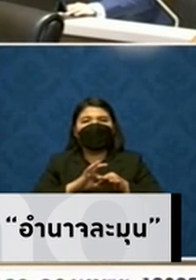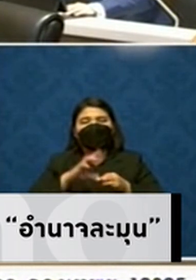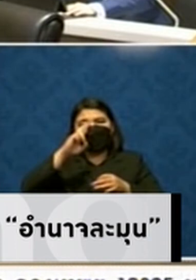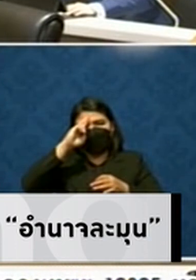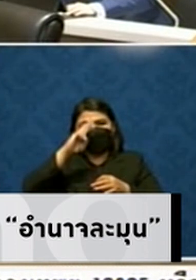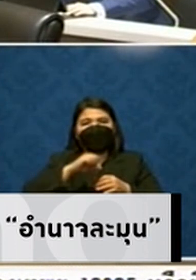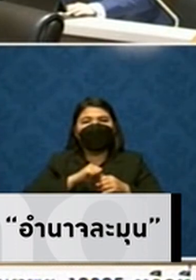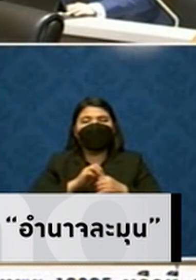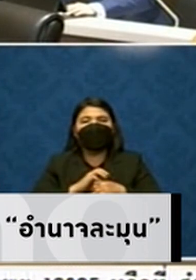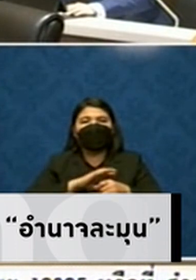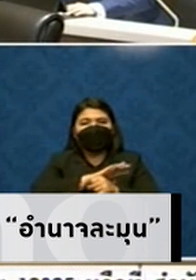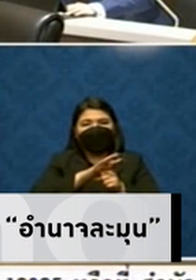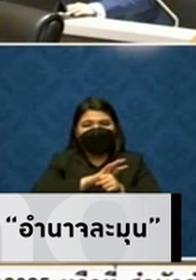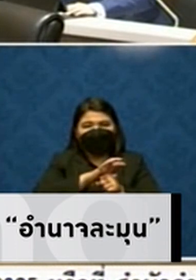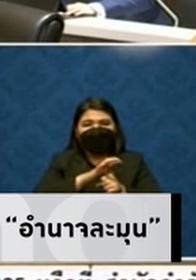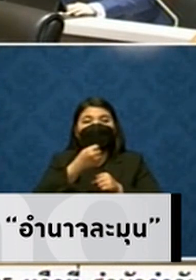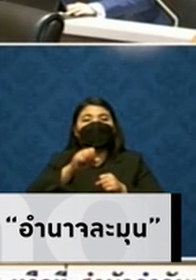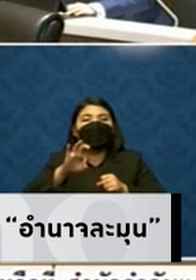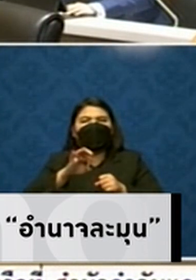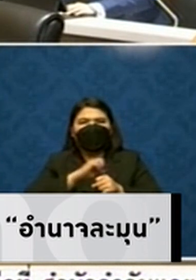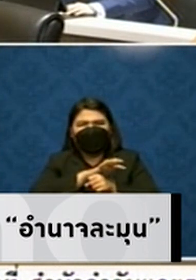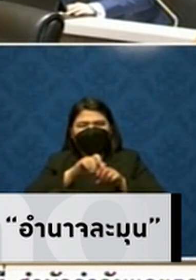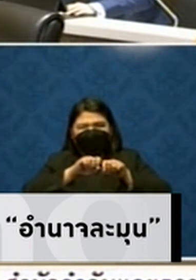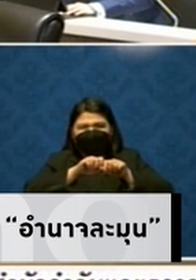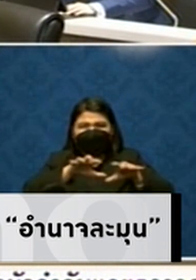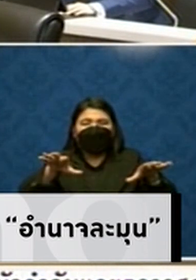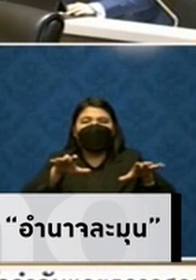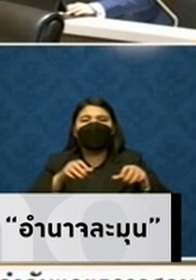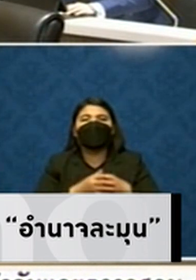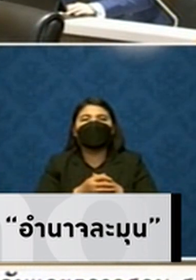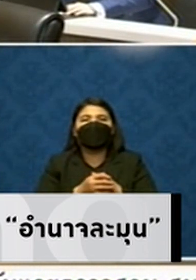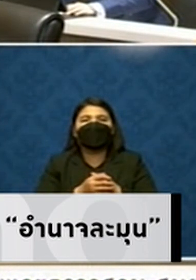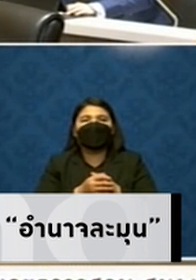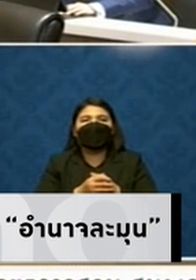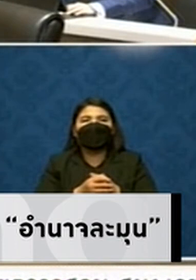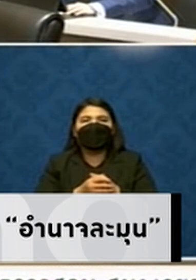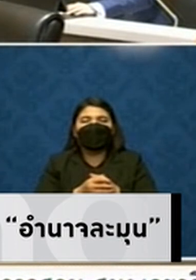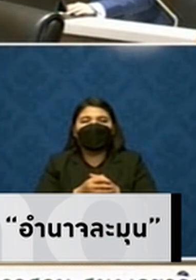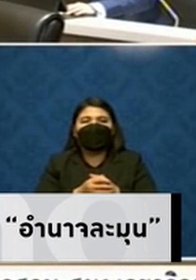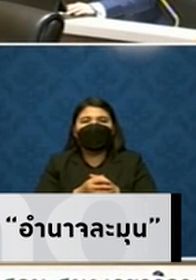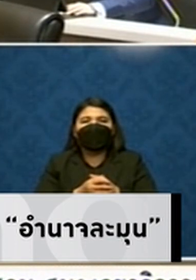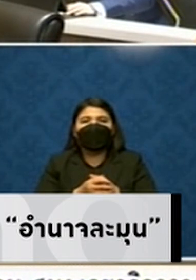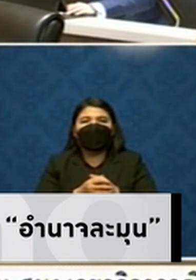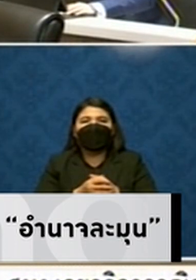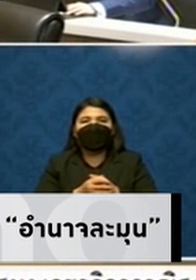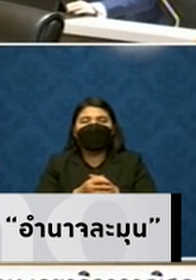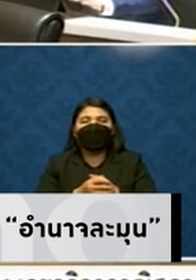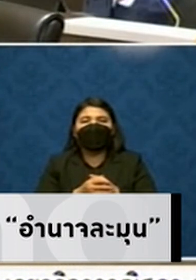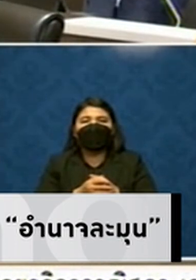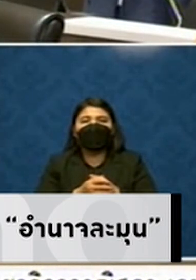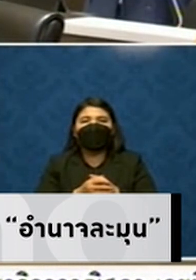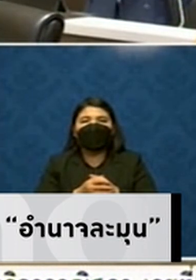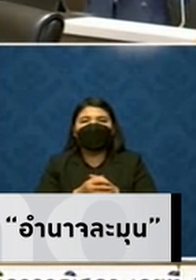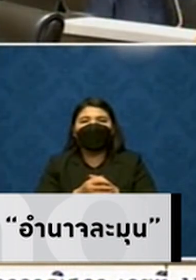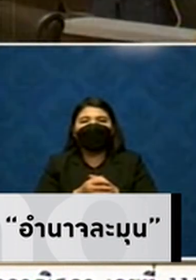และ3นะครับสนับสนุนเงินทุนสร้างเอกชนให้เข้มแข็งเพื่อที่จะนำไปใช้พัฒนาคุณภาพบุคลากรและคุณภาพงานต่อไป อ่านอัน